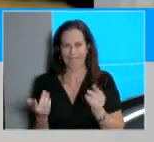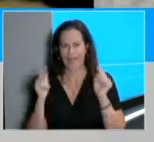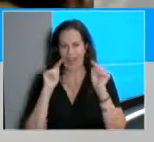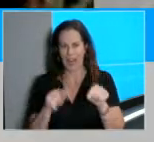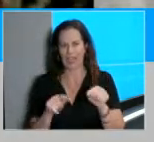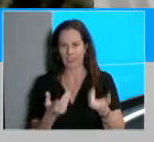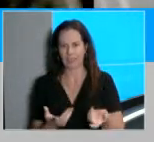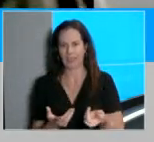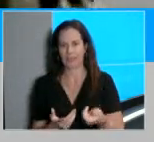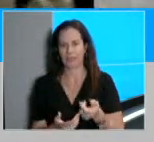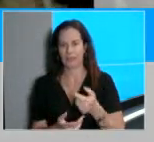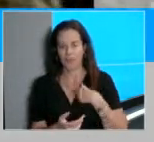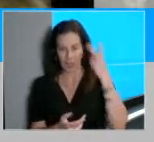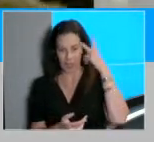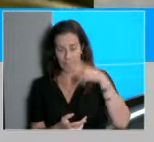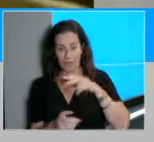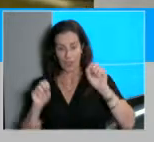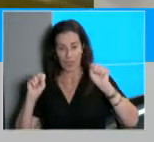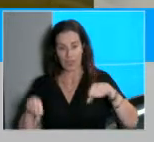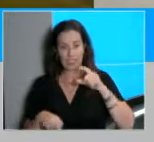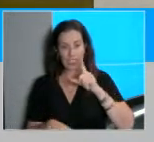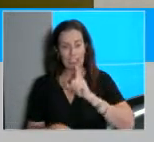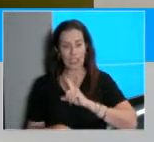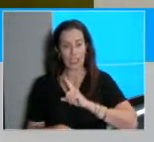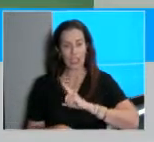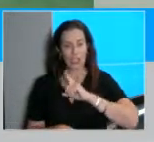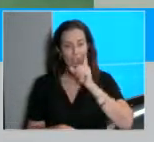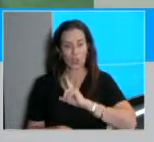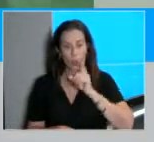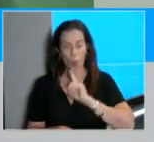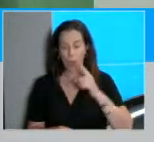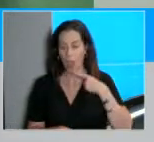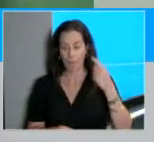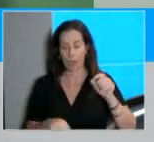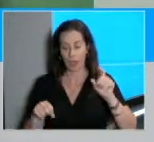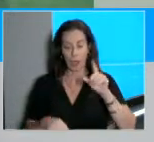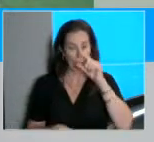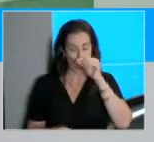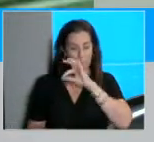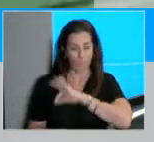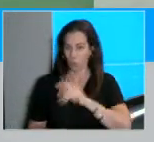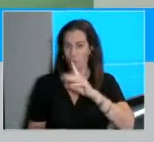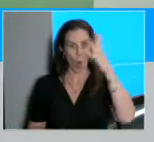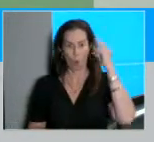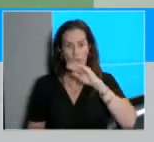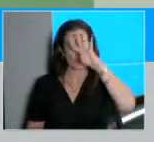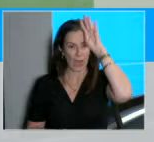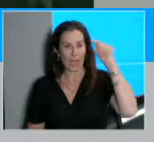ללכת, ואני מבין שאסד בשיחות עם פוטין אומר שהוא כבר לא מרוצה מהעניין הזה. ללא ספק, אבל